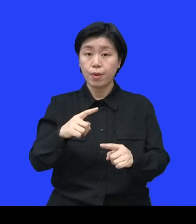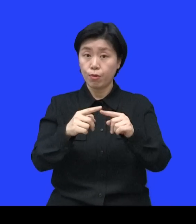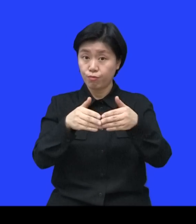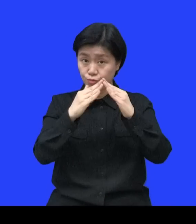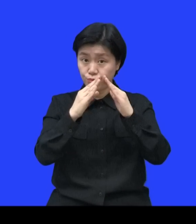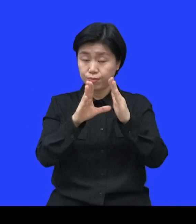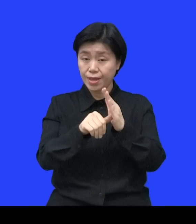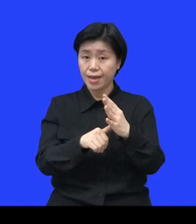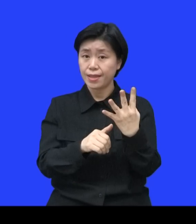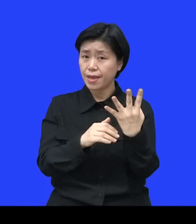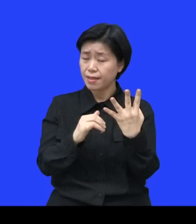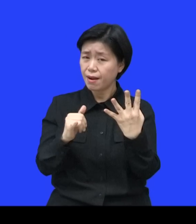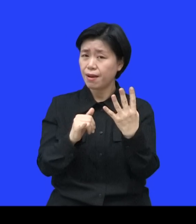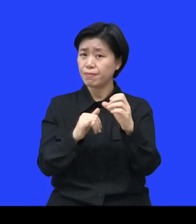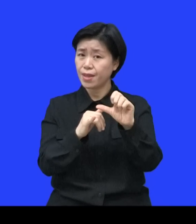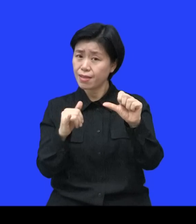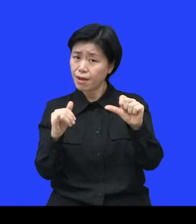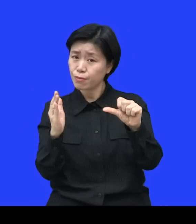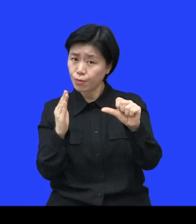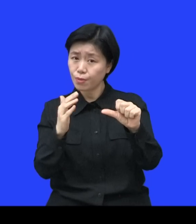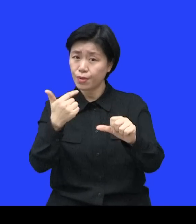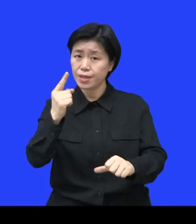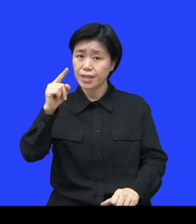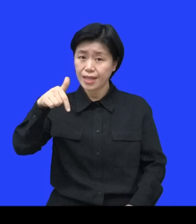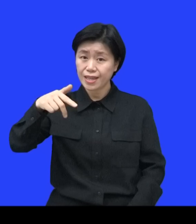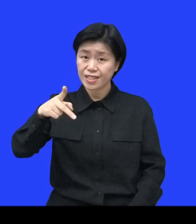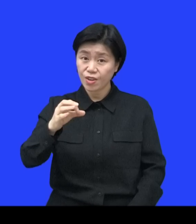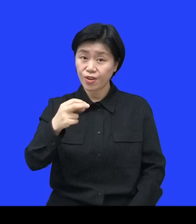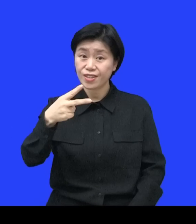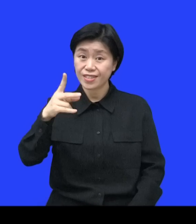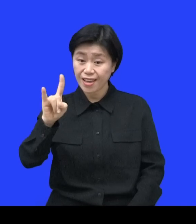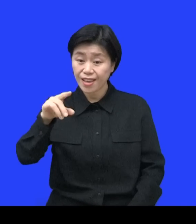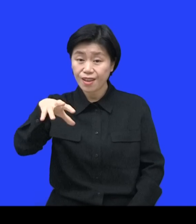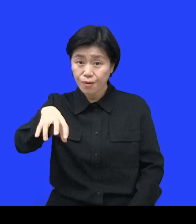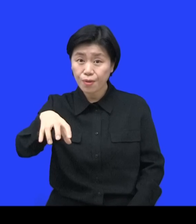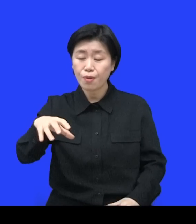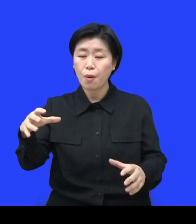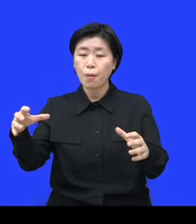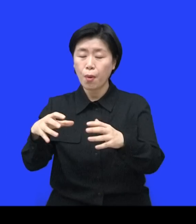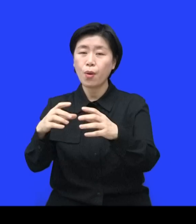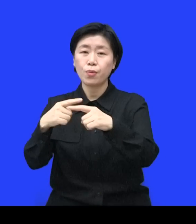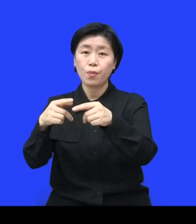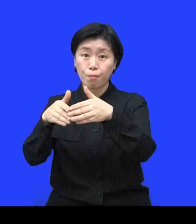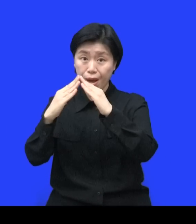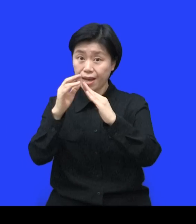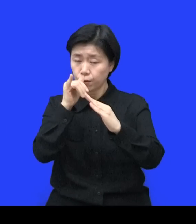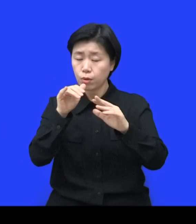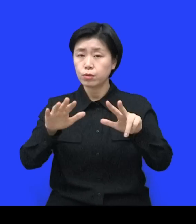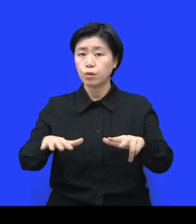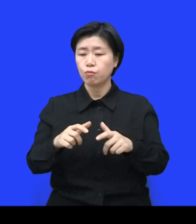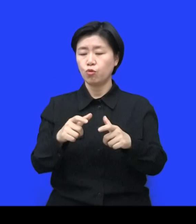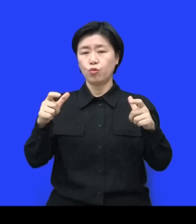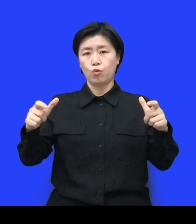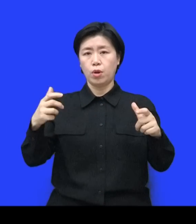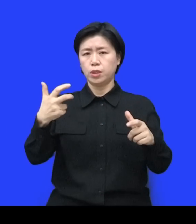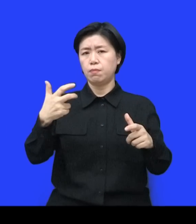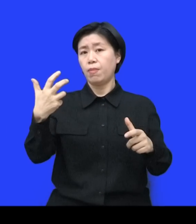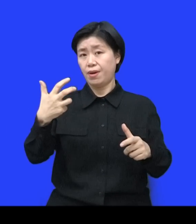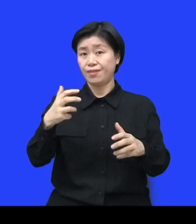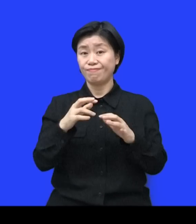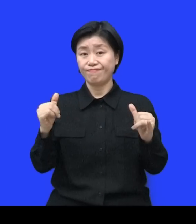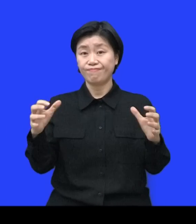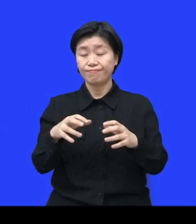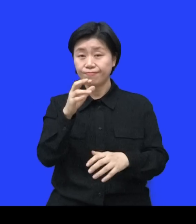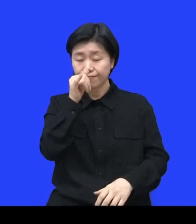시작한 게 지금 낙성대역에서 한 80명 정도 같이 모이고 있어요. 그러다 보니 뭐 장년분도 계시고 싱글분들, 뭐